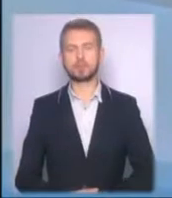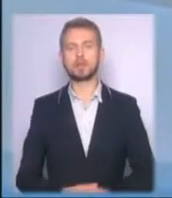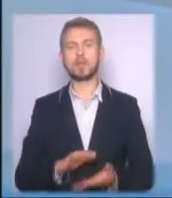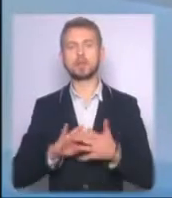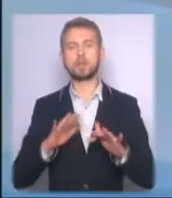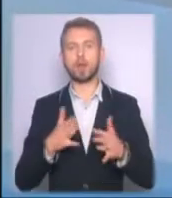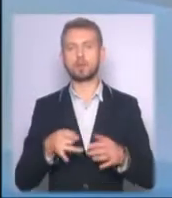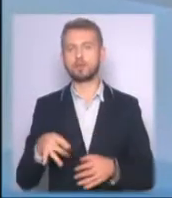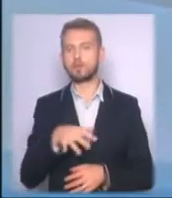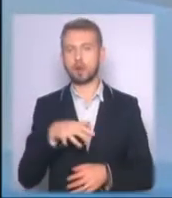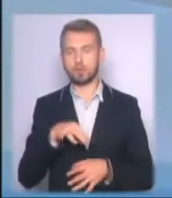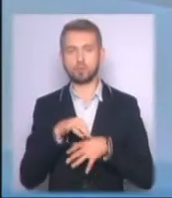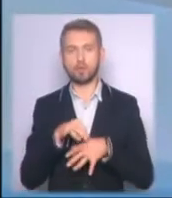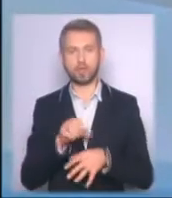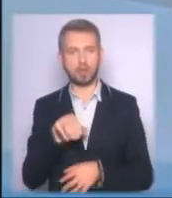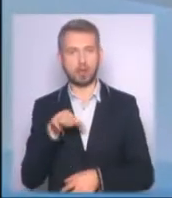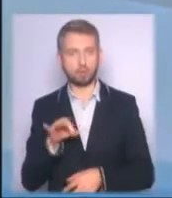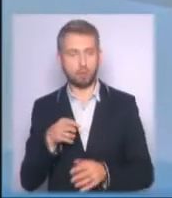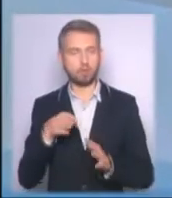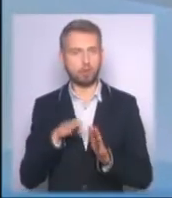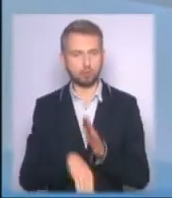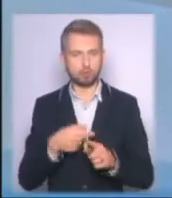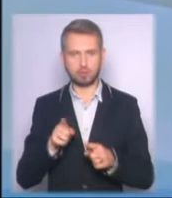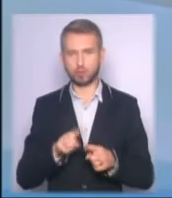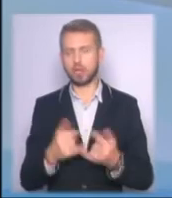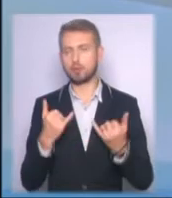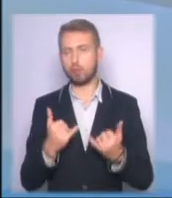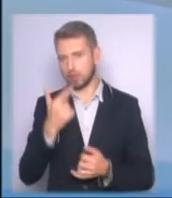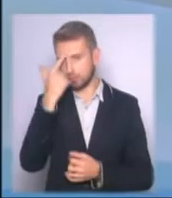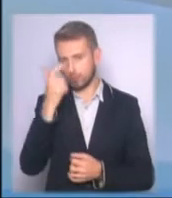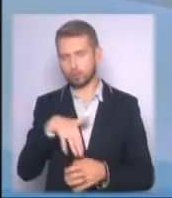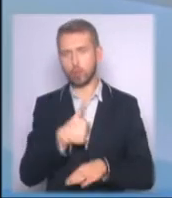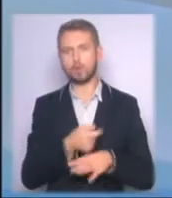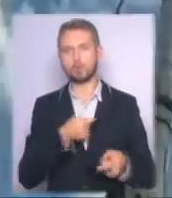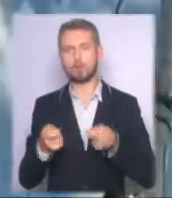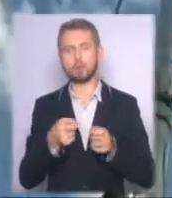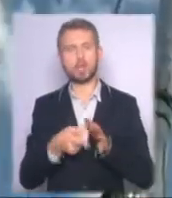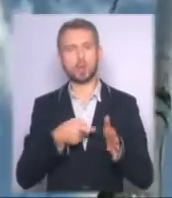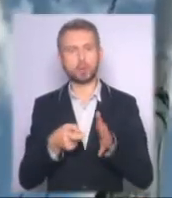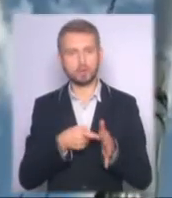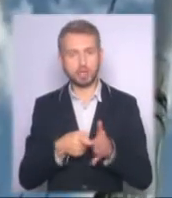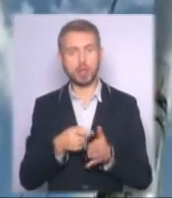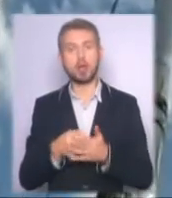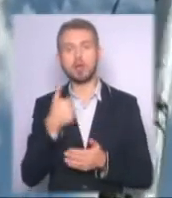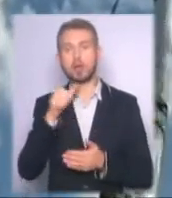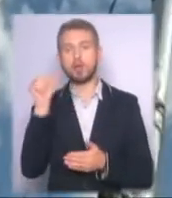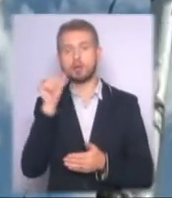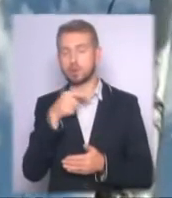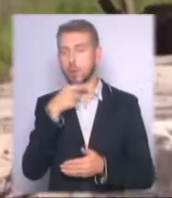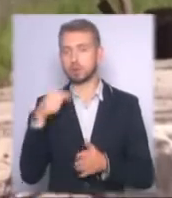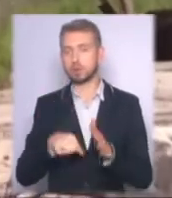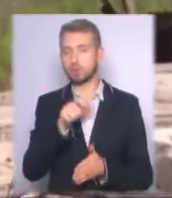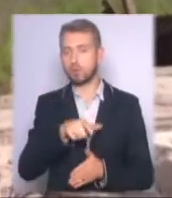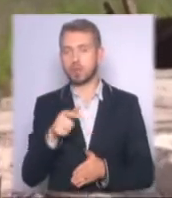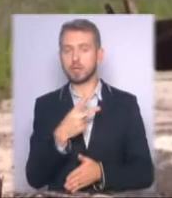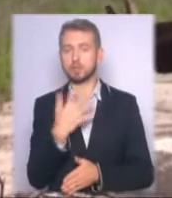Ситуація в районі проведення АТО загострюється. Про це сьогодні повідомило Головне управління розвідки. Напередодні путінські посіпаки 25